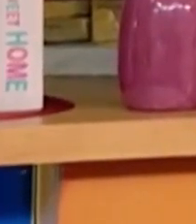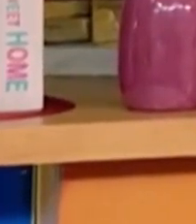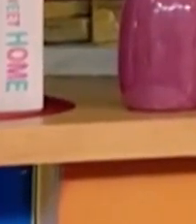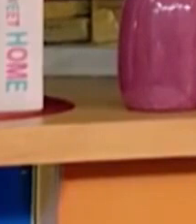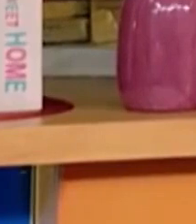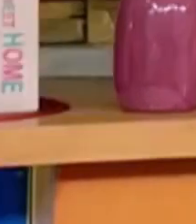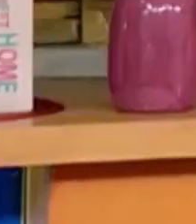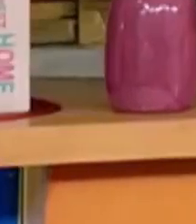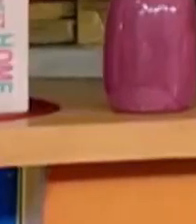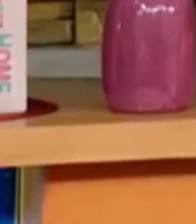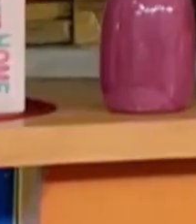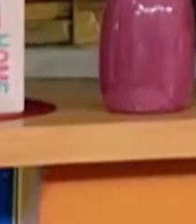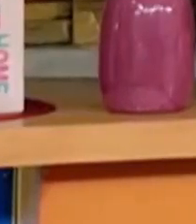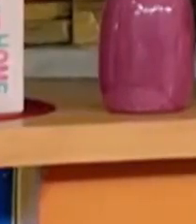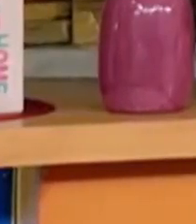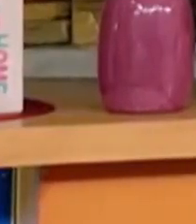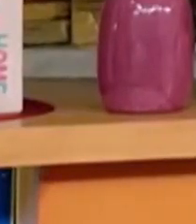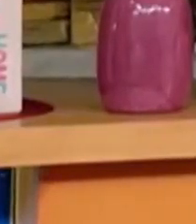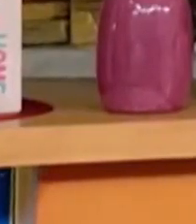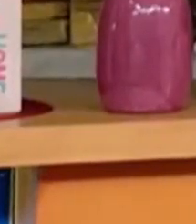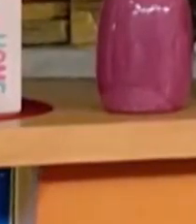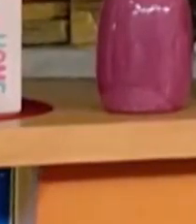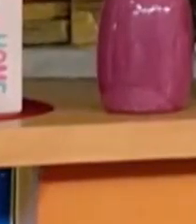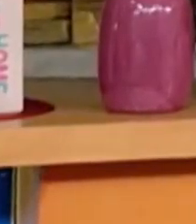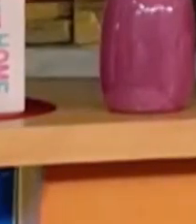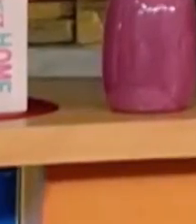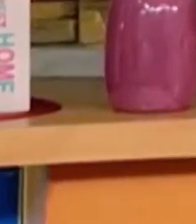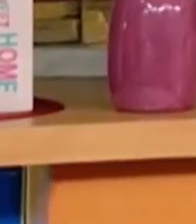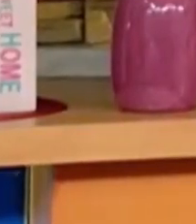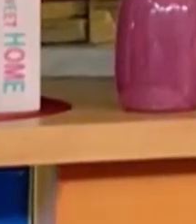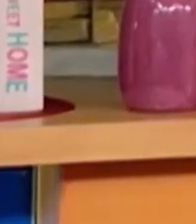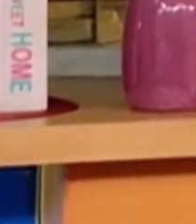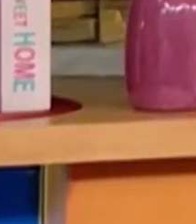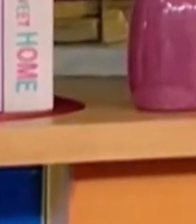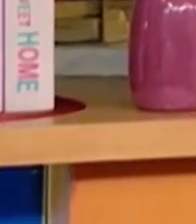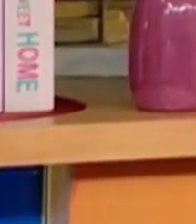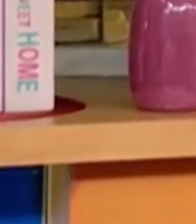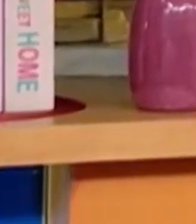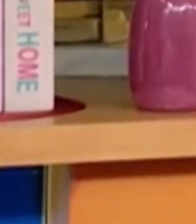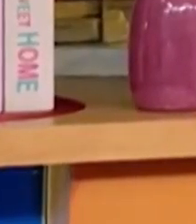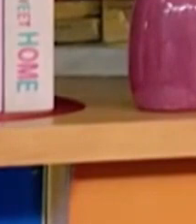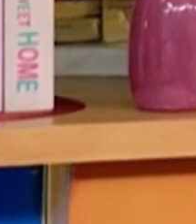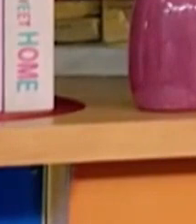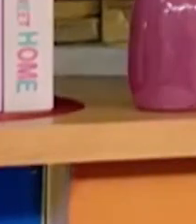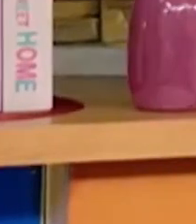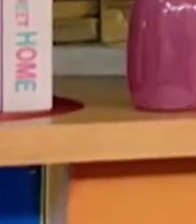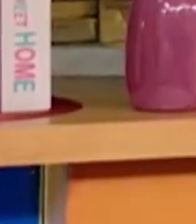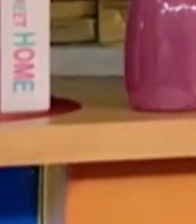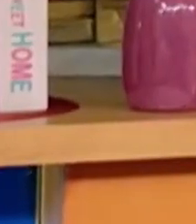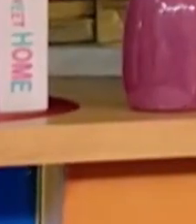I-click lang ang subscribe button. At sa mga kapuso abroad, maaari kaming masubaybayan